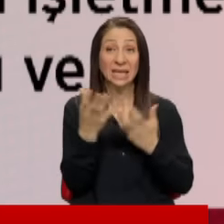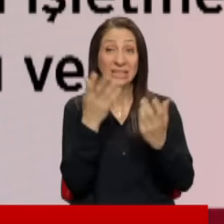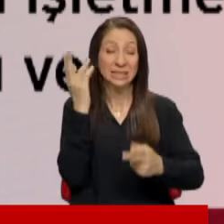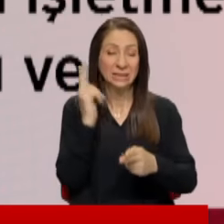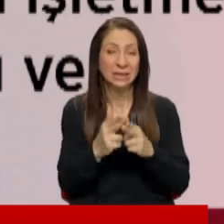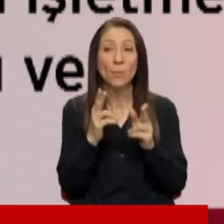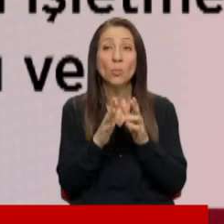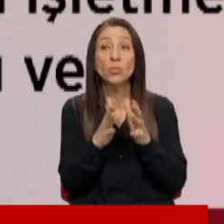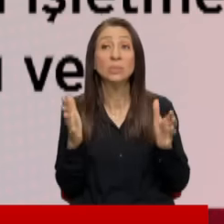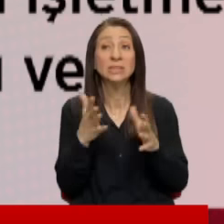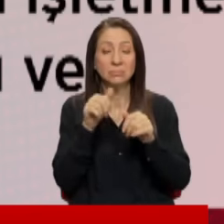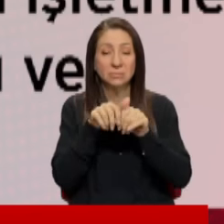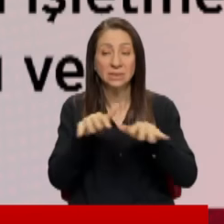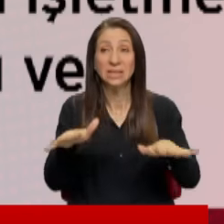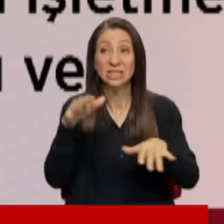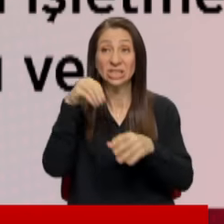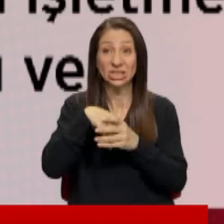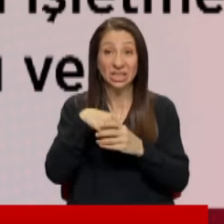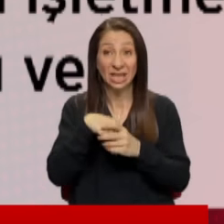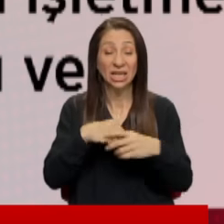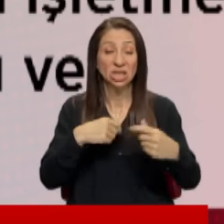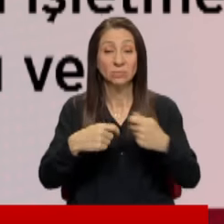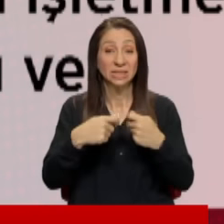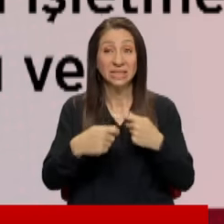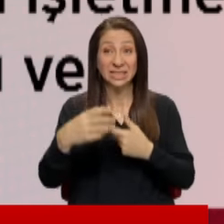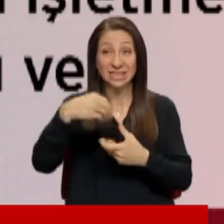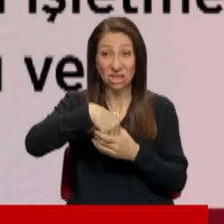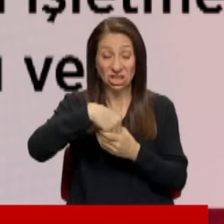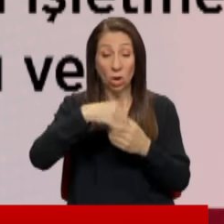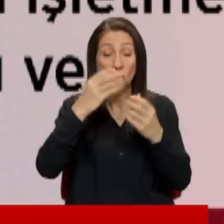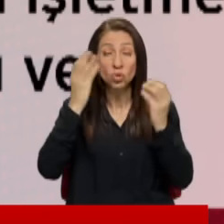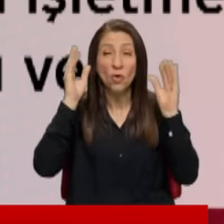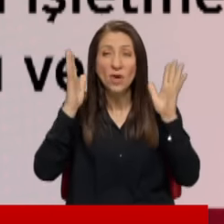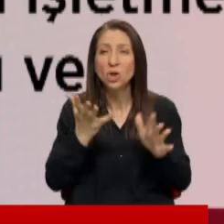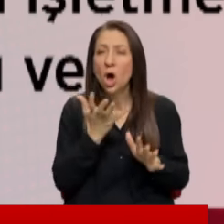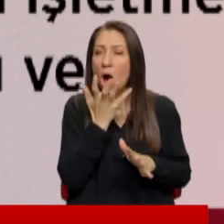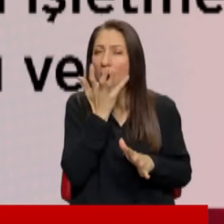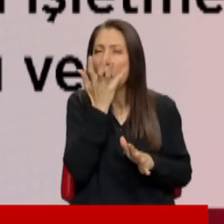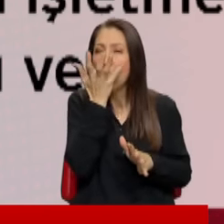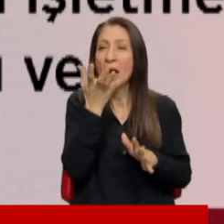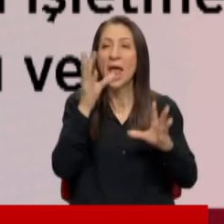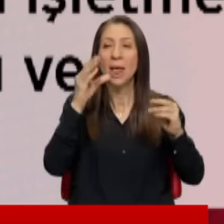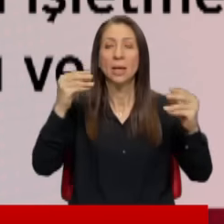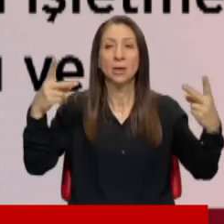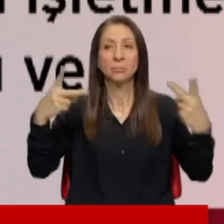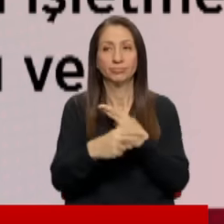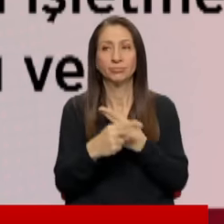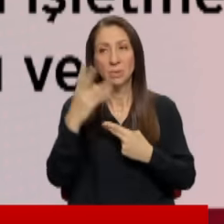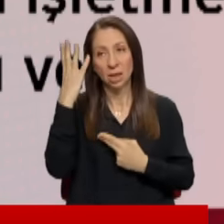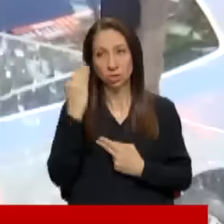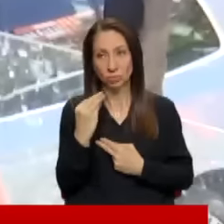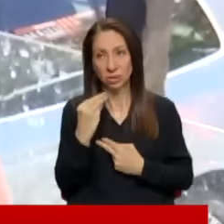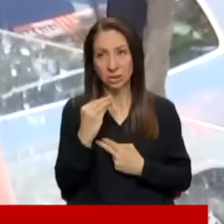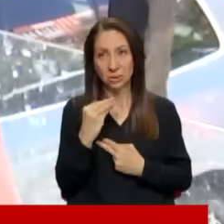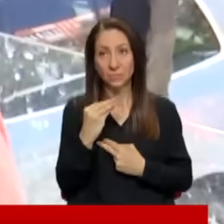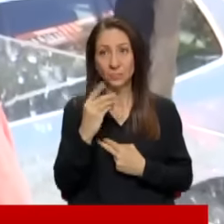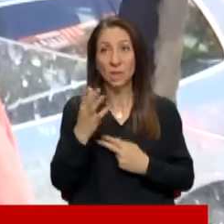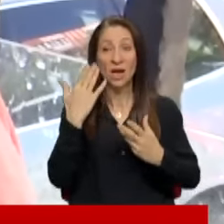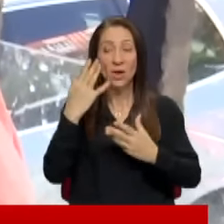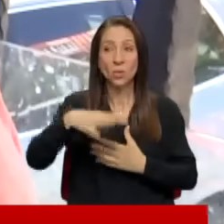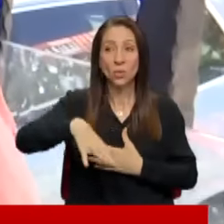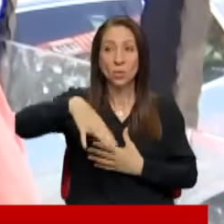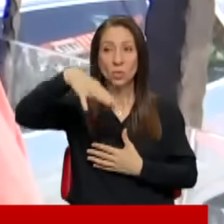Yangının hızla büyümesi ve yayılması esnasında işletme dahilinde yoğun duman oluştuğu ve elektriğin kesildiği anlaşılmıştır. Bu